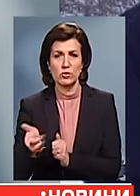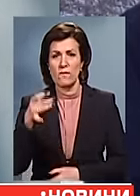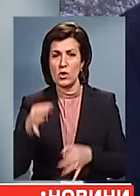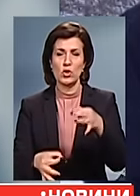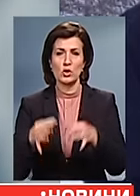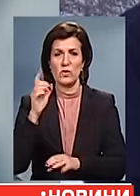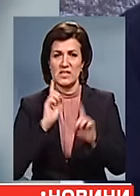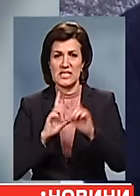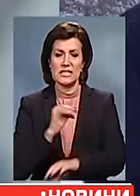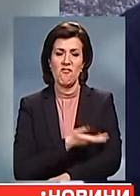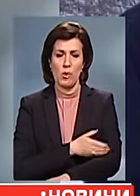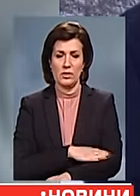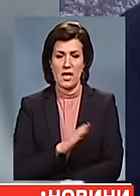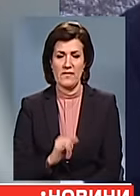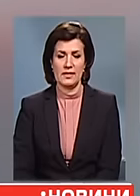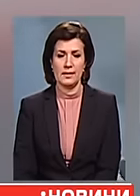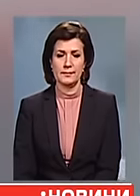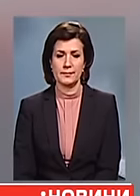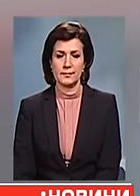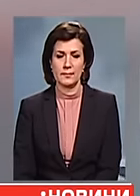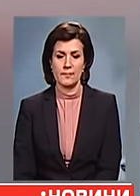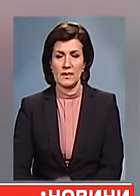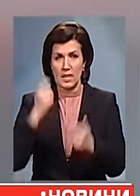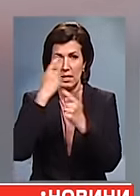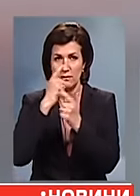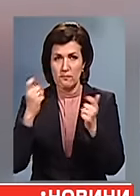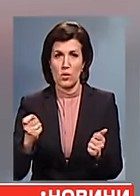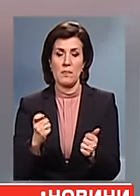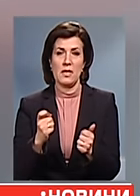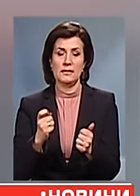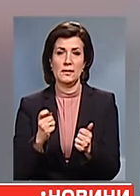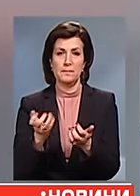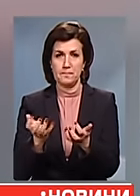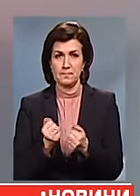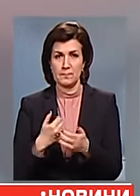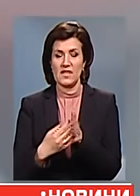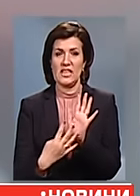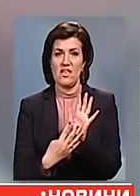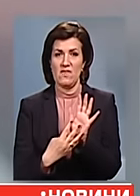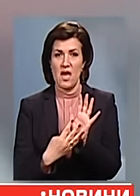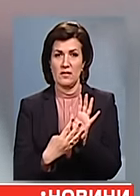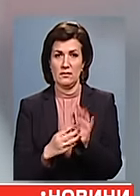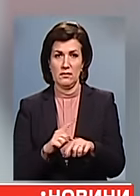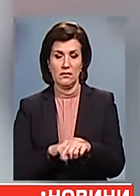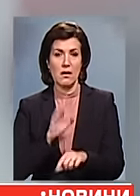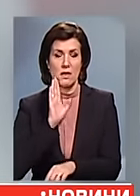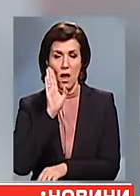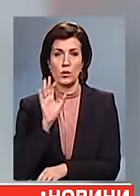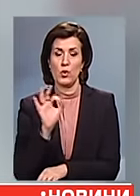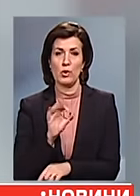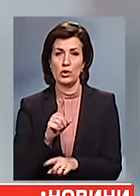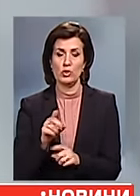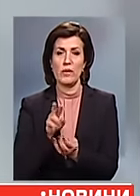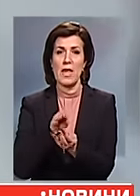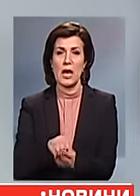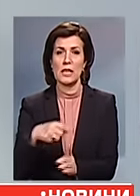засідання у Полтаві інформація надійшла десь о 9тій ран про те що на